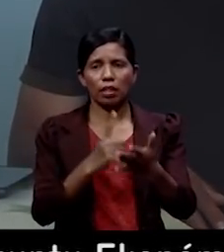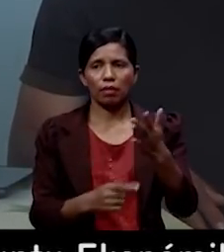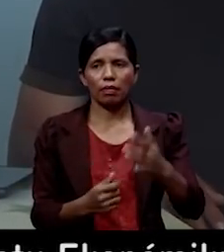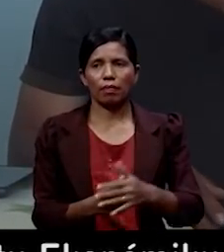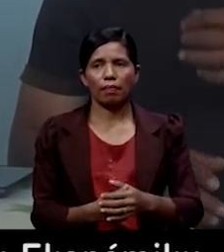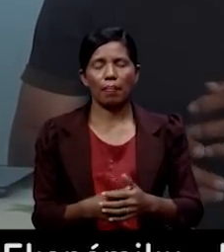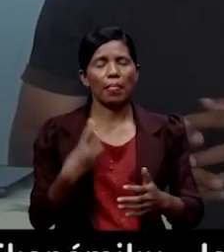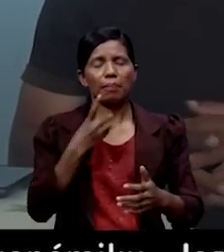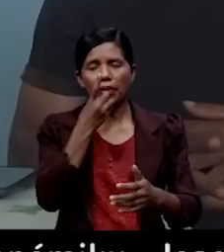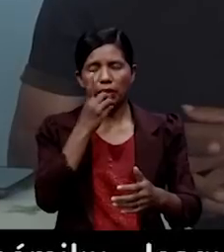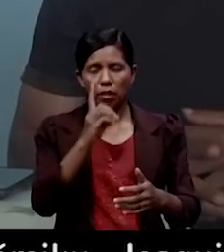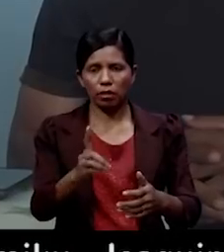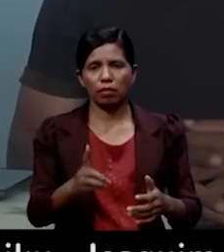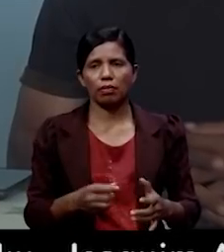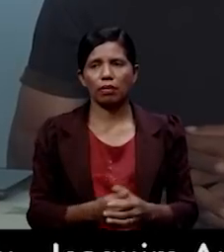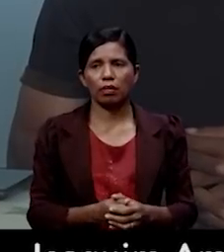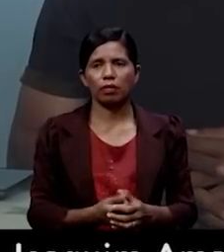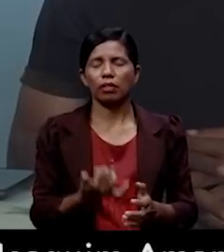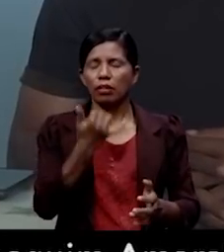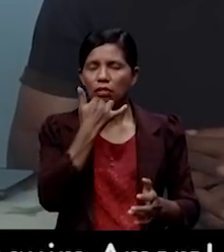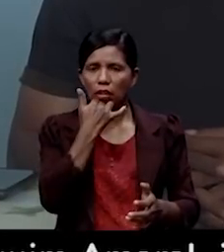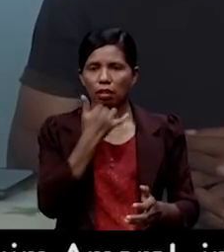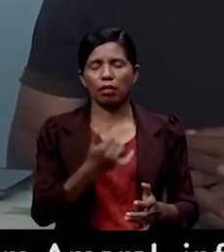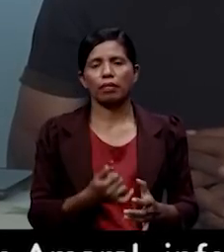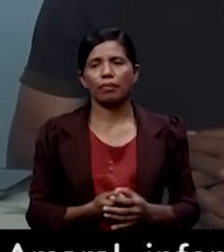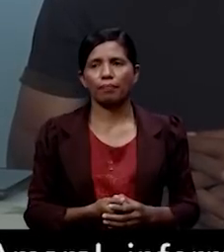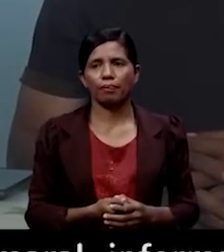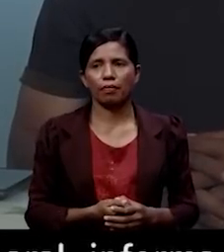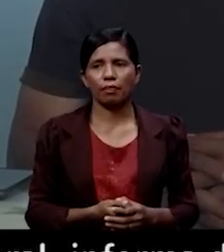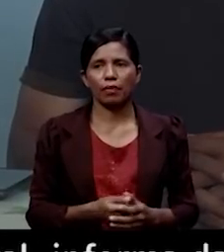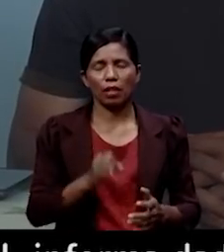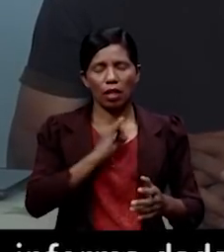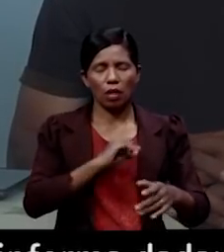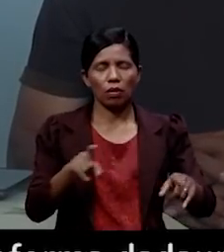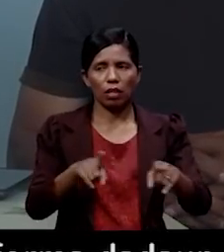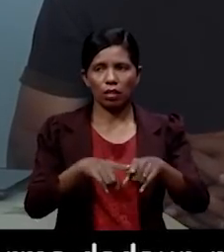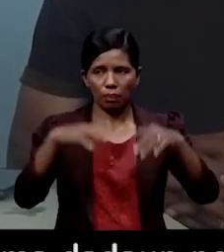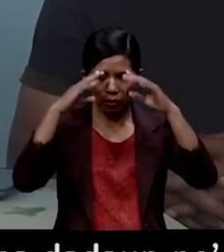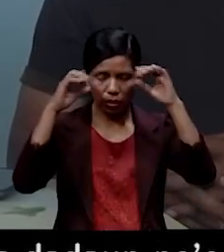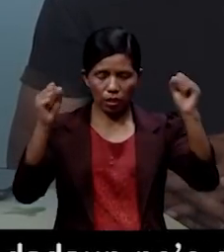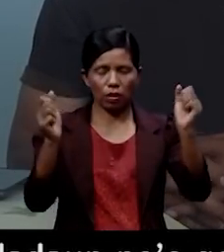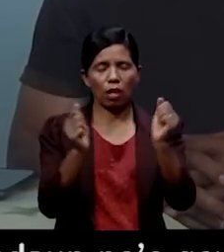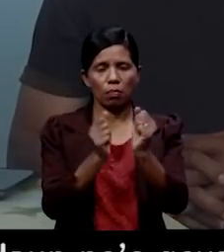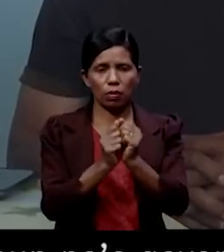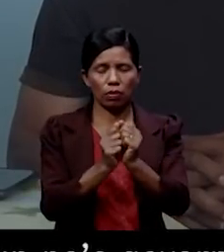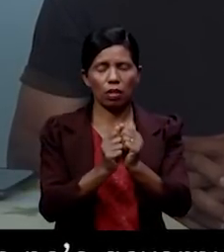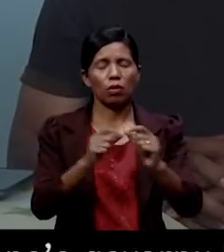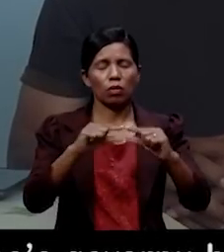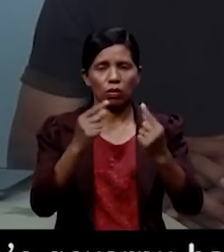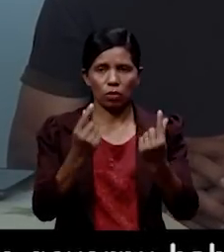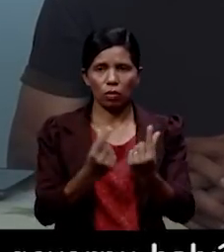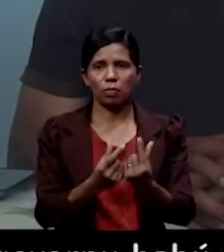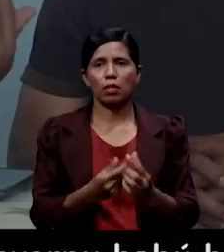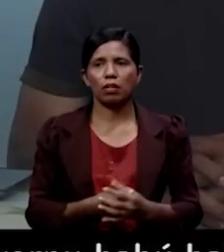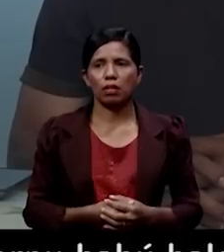ami deklarasaun dene kata salah alamat kare tamhau undar presidente honi ekipa honi vice presidente tursori komite meturan sori